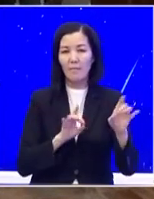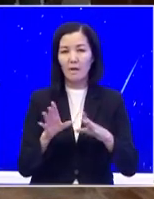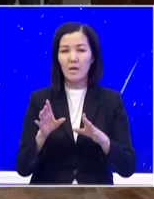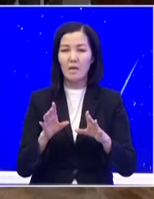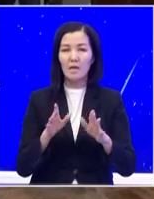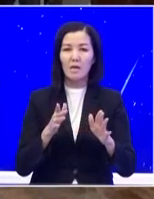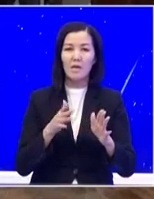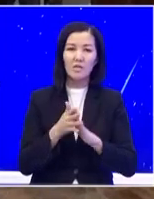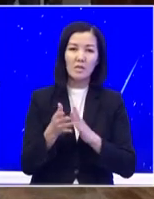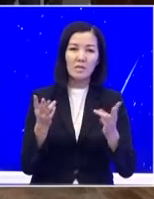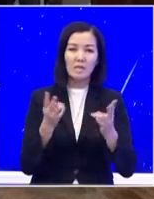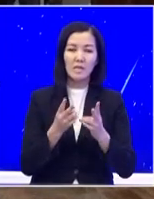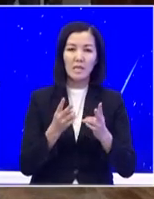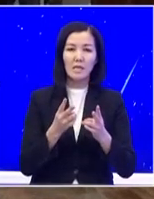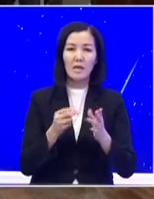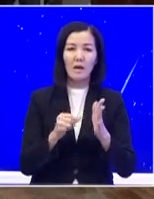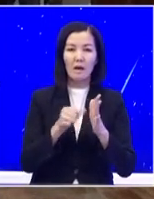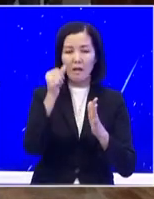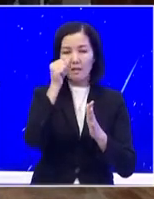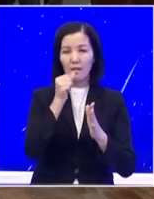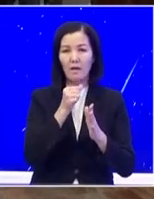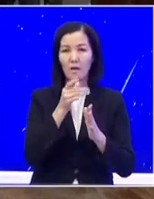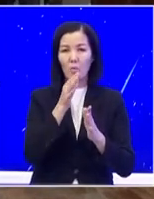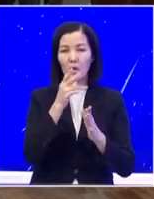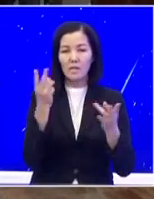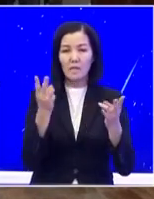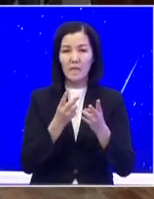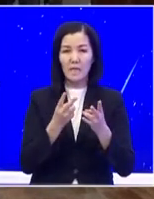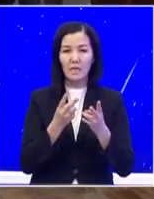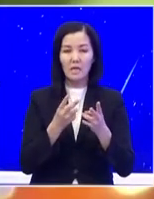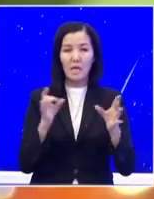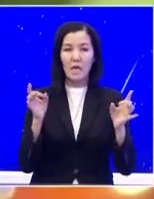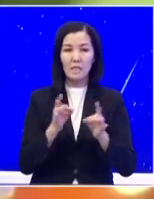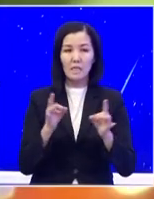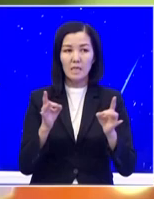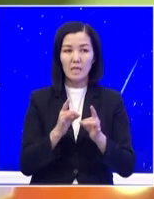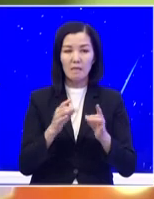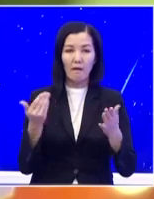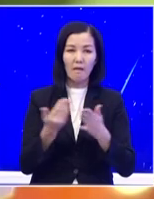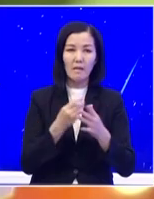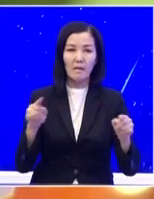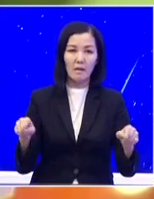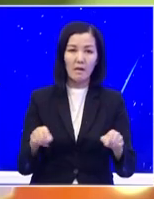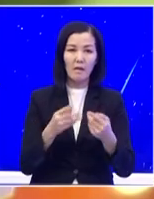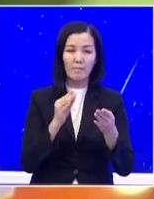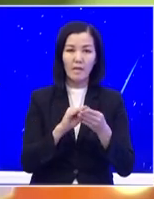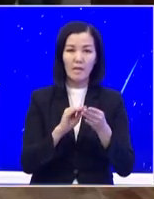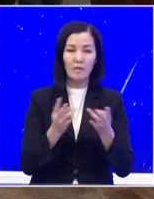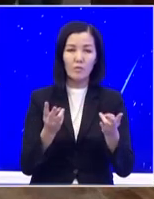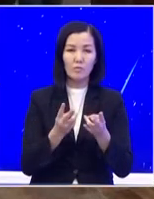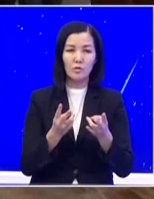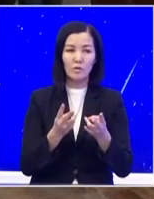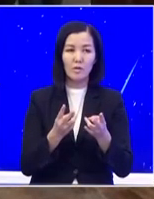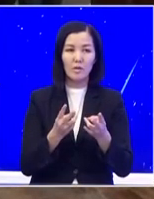Жоқ дегенде енді бір жарты жылдай уақыт керек болады бір мейрамхананы өзінің жаңағы бұрынғы деңгейіне жеткізу үшін.